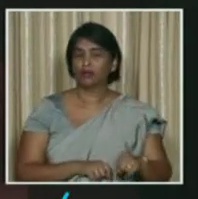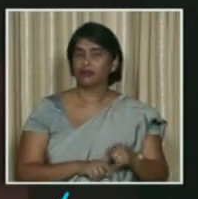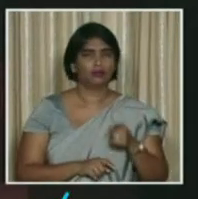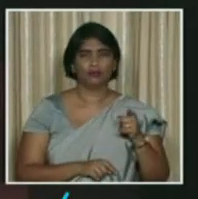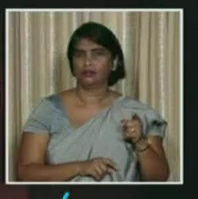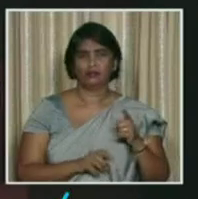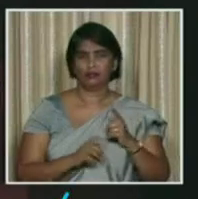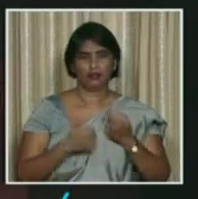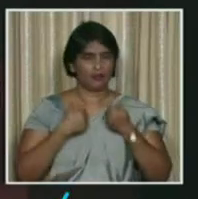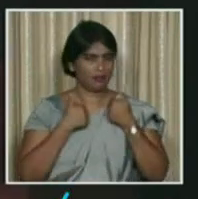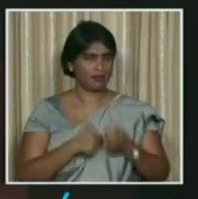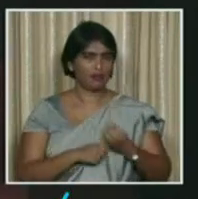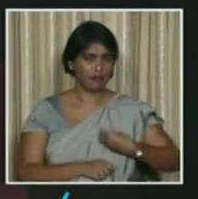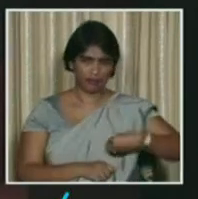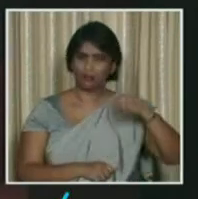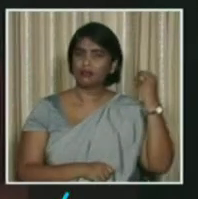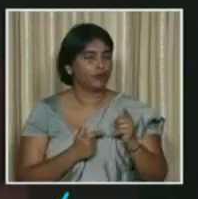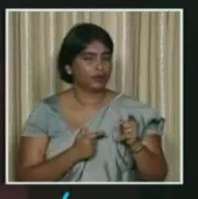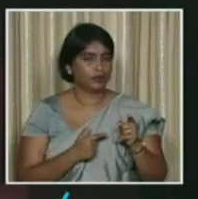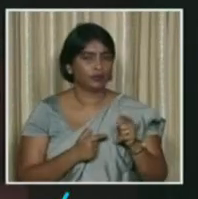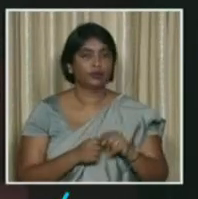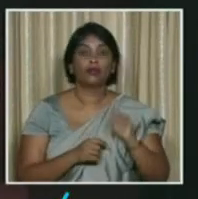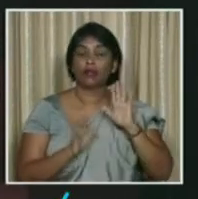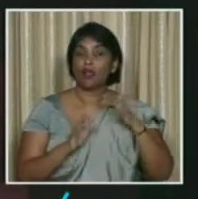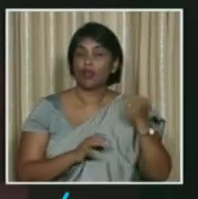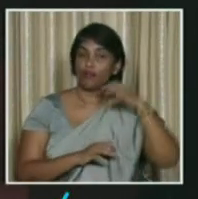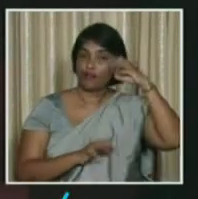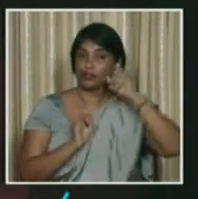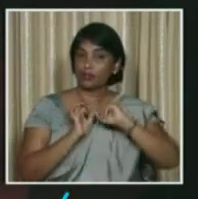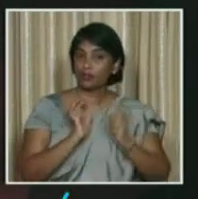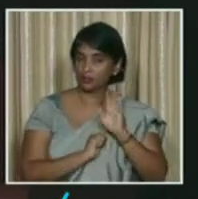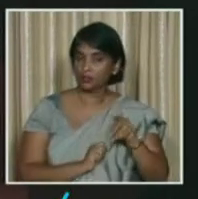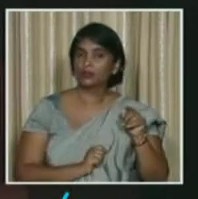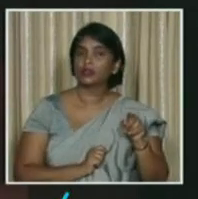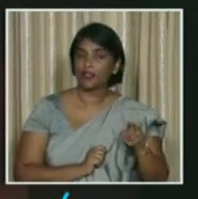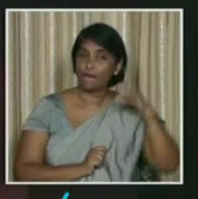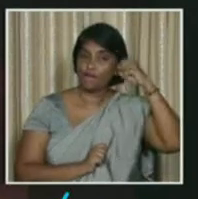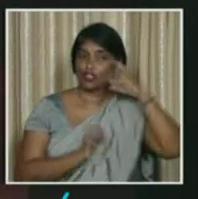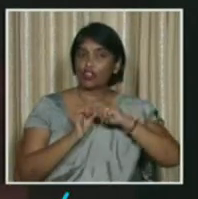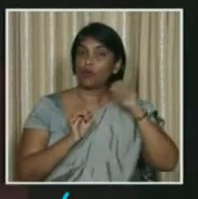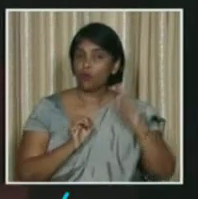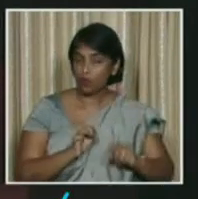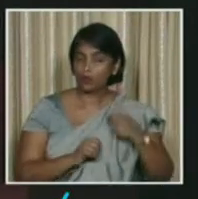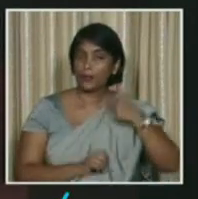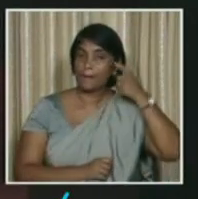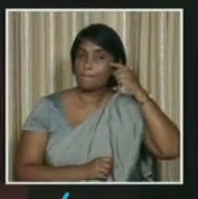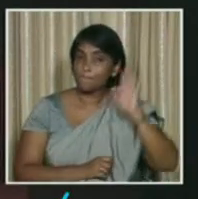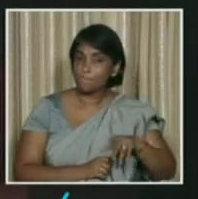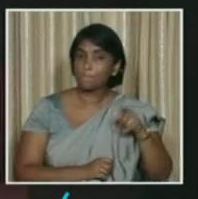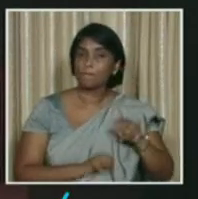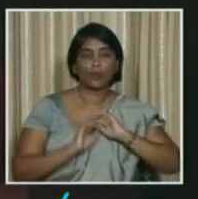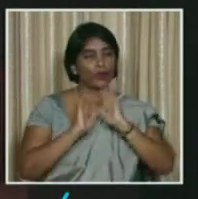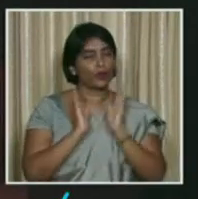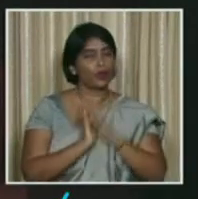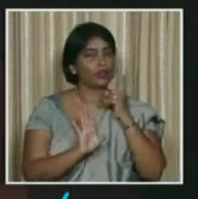මෙය සාධාරණ මිල වැඩිවීමක් වන්නේ කෙසේද? නව විදුලි ගාස්තු සංශෝධනය මගින් විදුලි බල මණ්ඩලය අපේක්ෂා කරනු ලබන